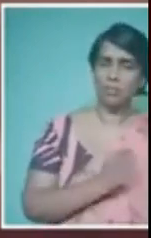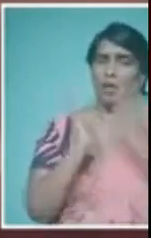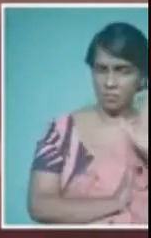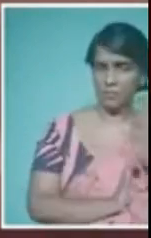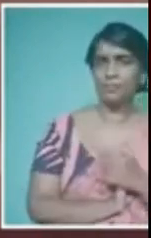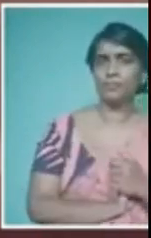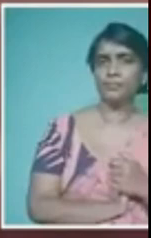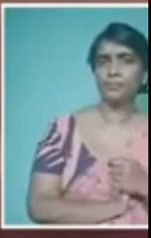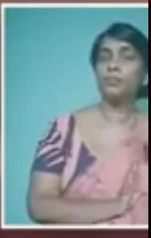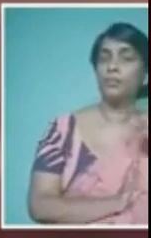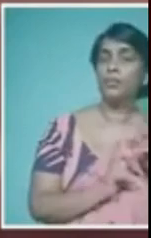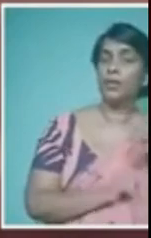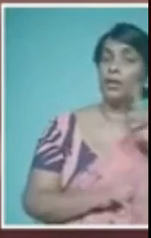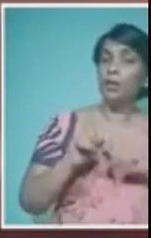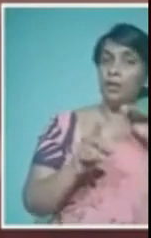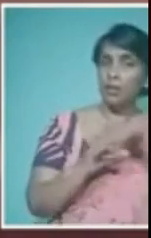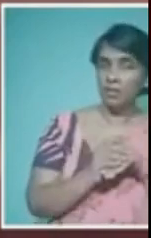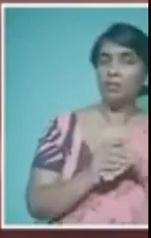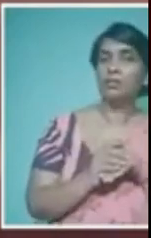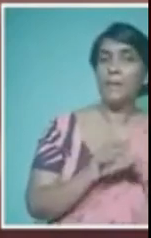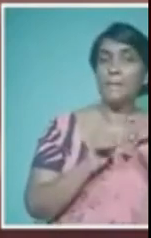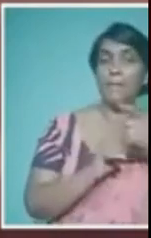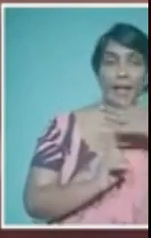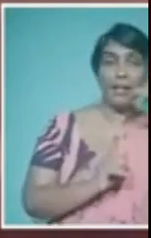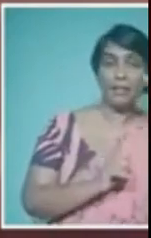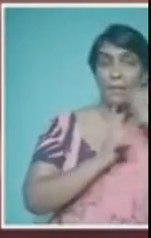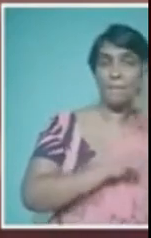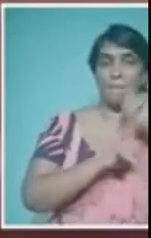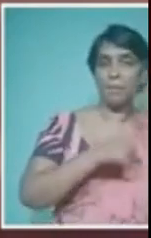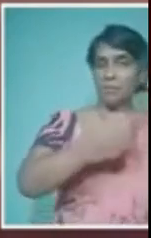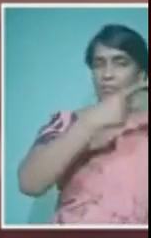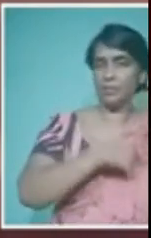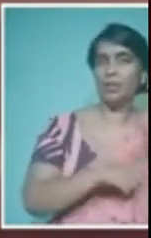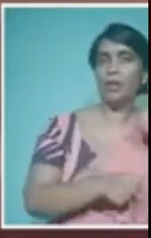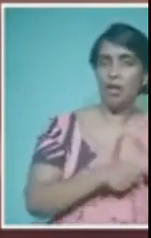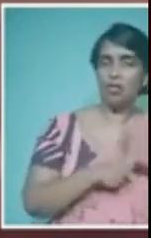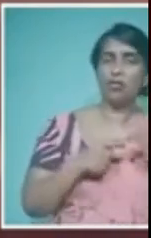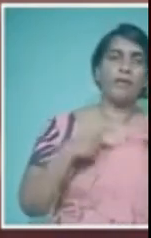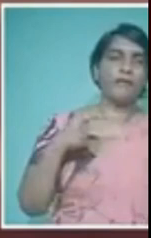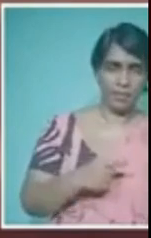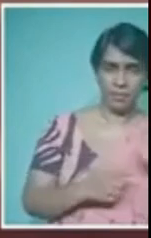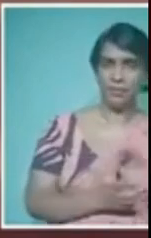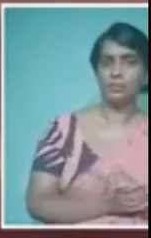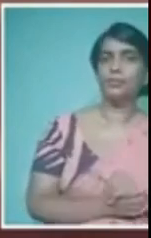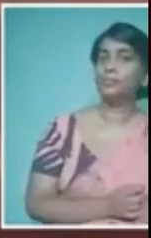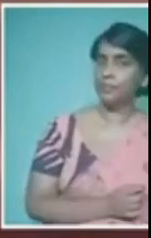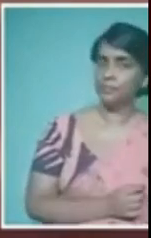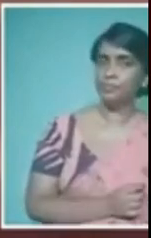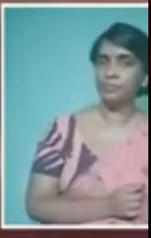අයිතිය තියෙනවා. මේ පාර්ලිමේන්තුවේ තියෙන වෙස්මිනිස්ටර් පාර්ලිමේන්තු සම්ප්‍රදායක් තියෙන මේකේ ඉන්නේ ආණ්ඩු පක්ෂය විපක්ෂය කියලා තියෙන්නේ.